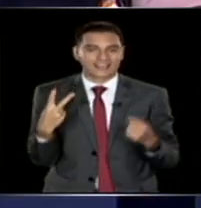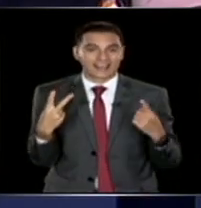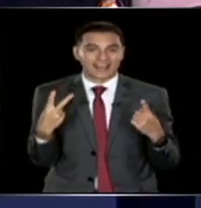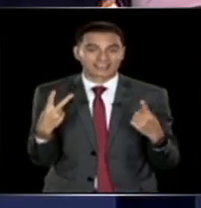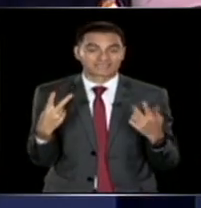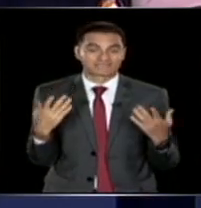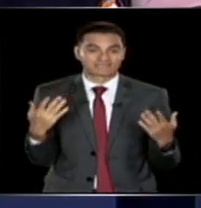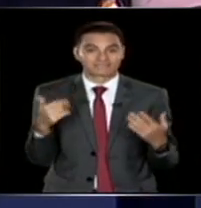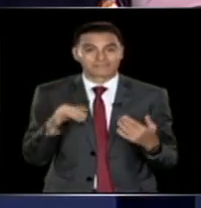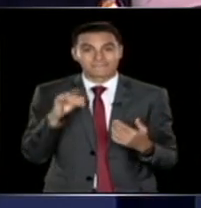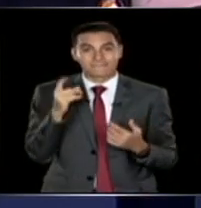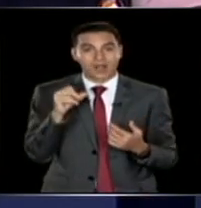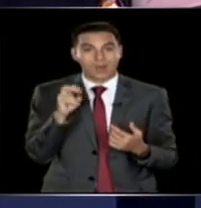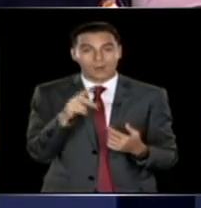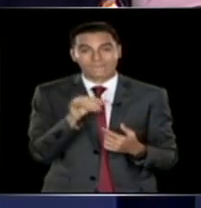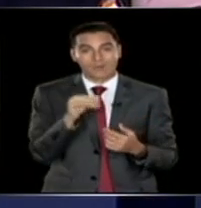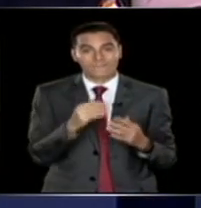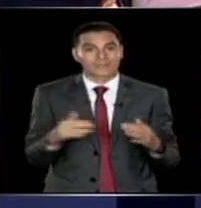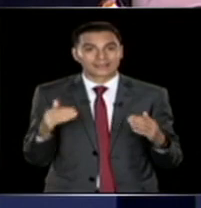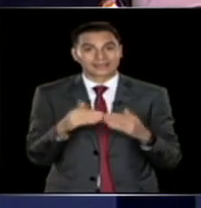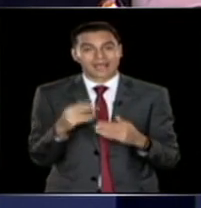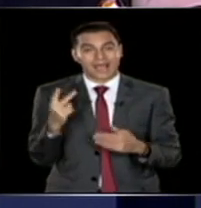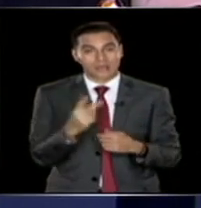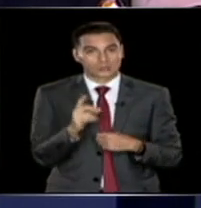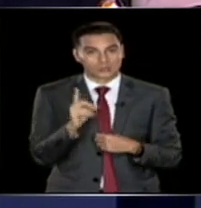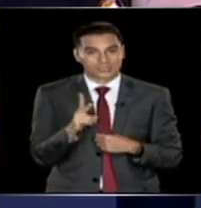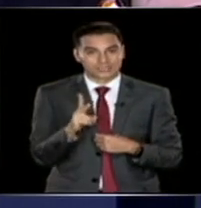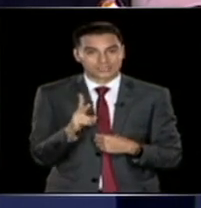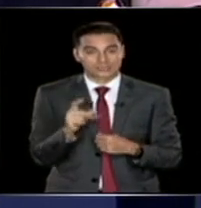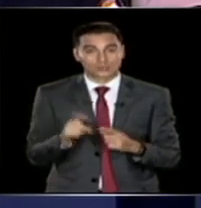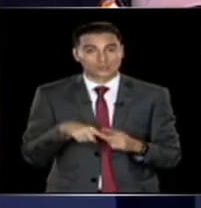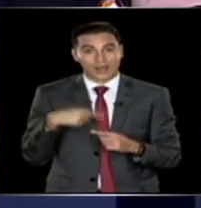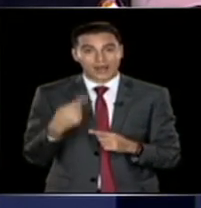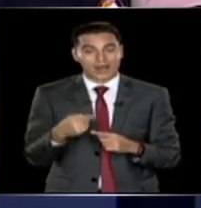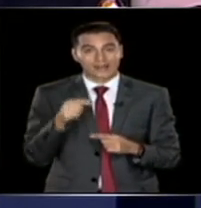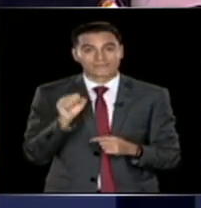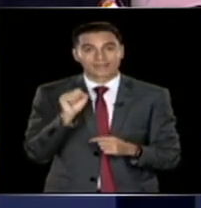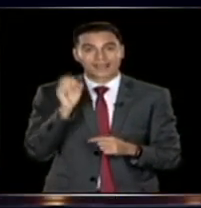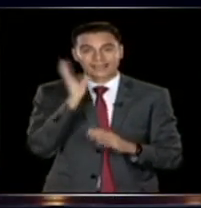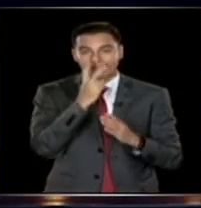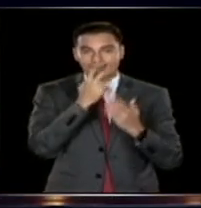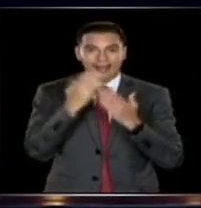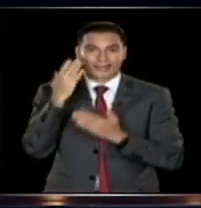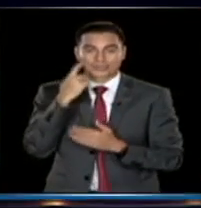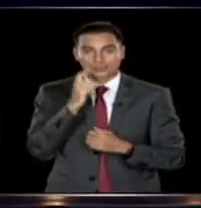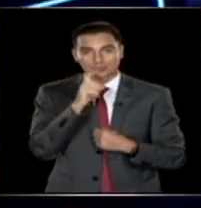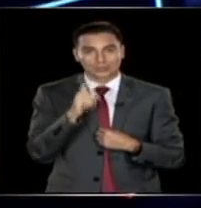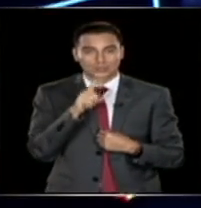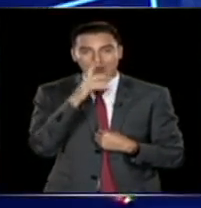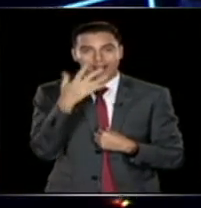عادل محتاجة تتعدلي. والسؤال اللي جاي سؤال في التاريخ. السؤال